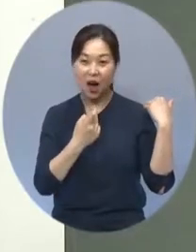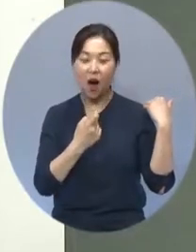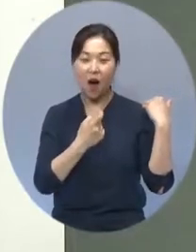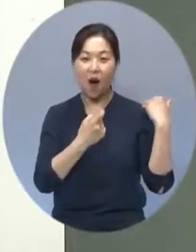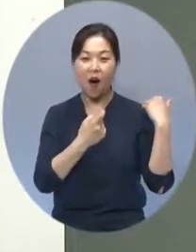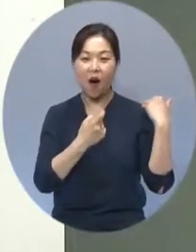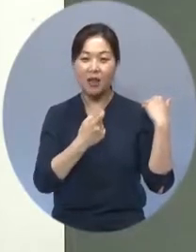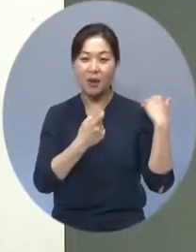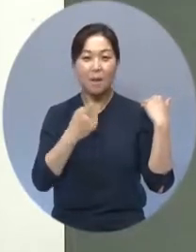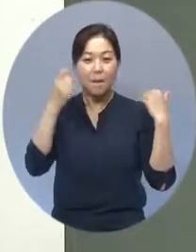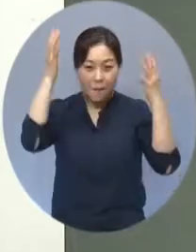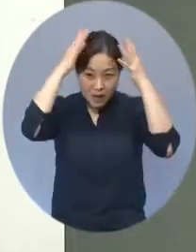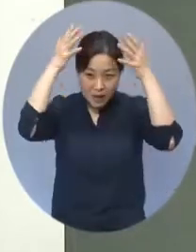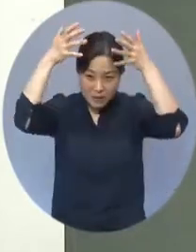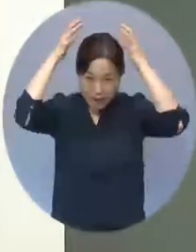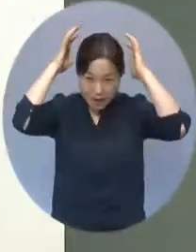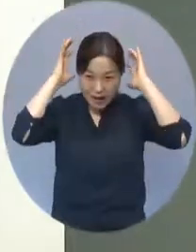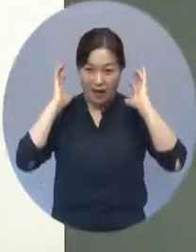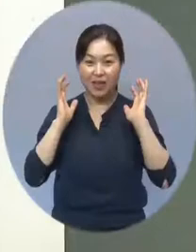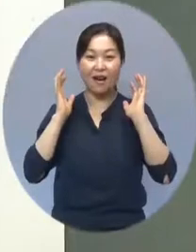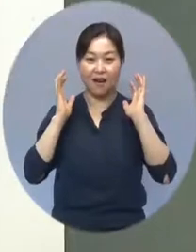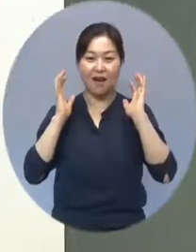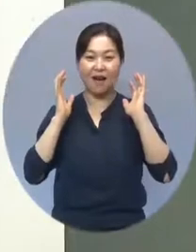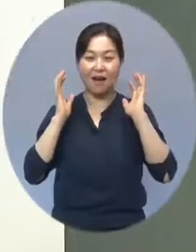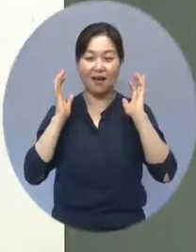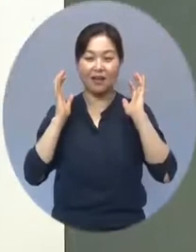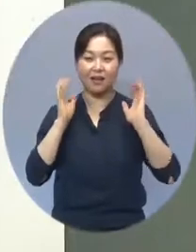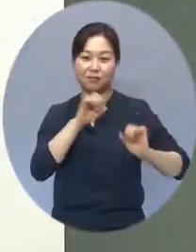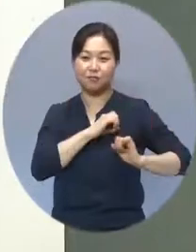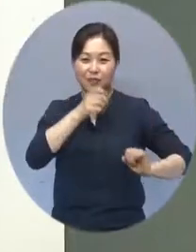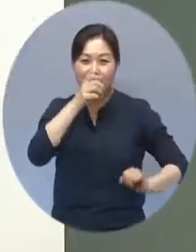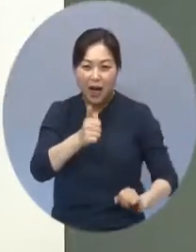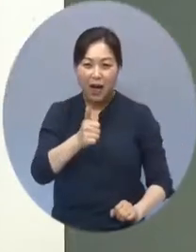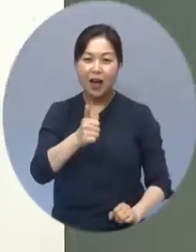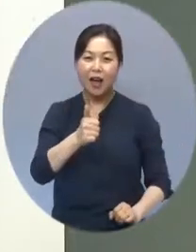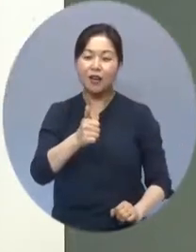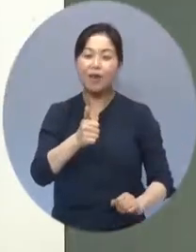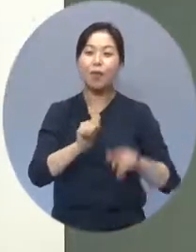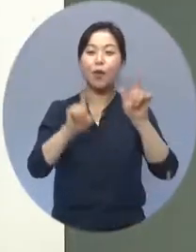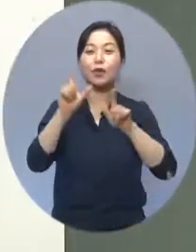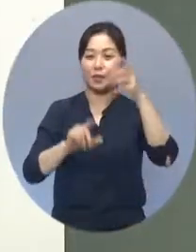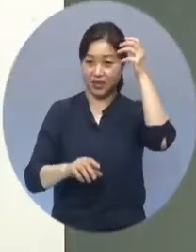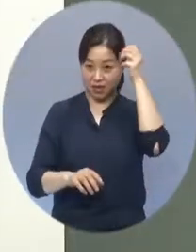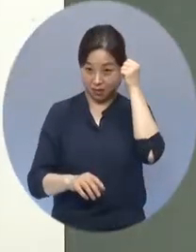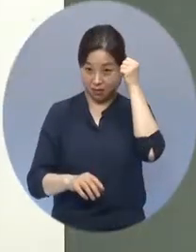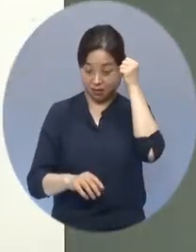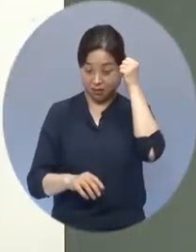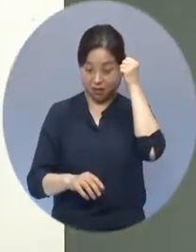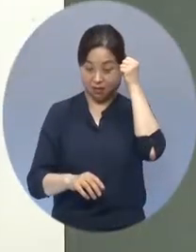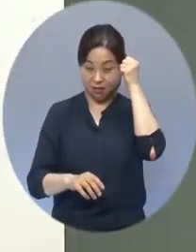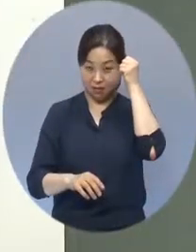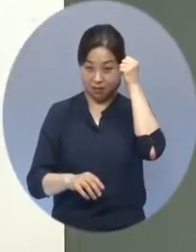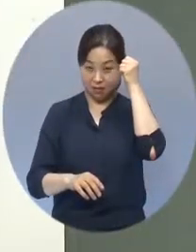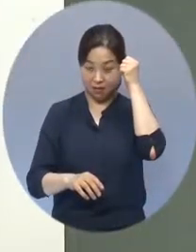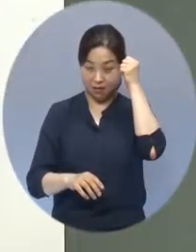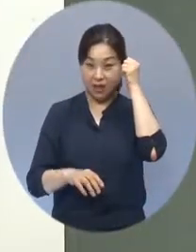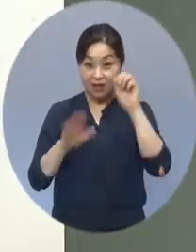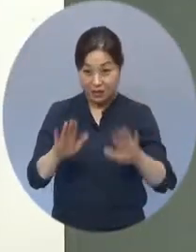같은 네. 대장으로 저희가 기억을 합니다. 네. 이제 행정가로서